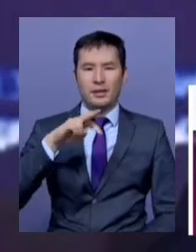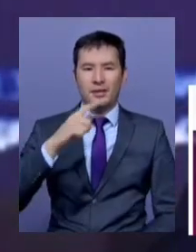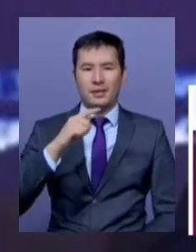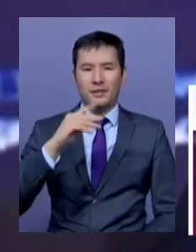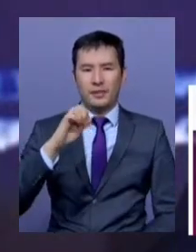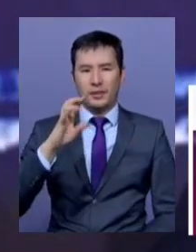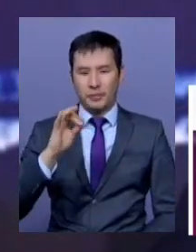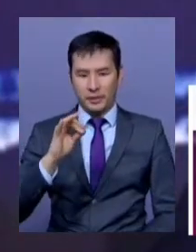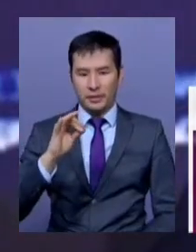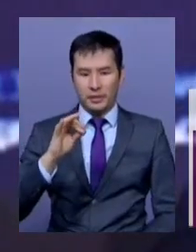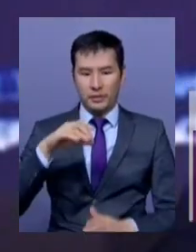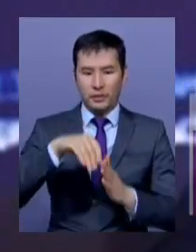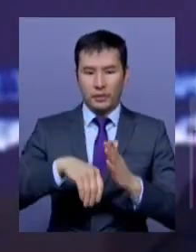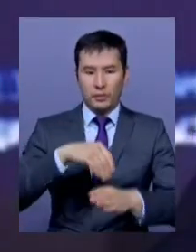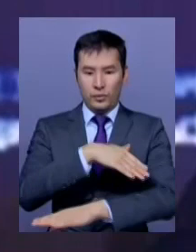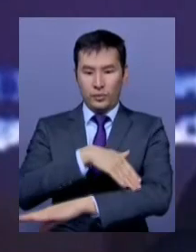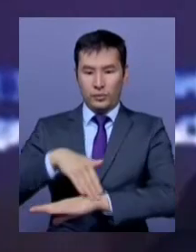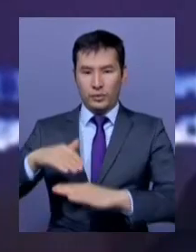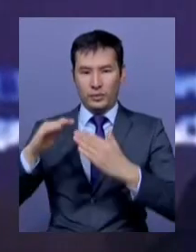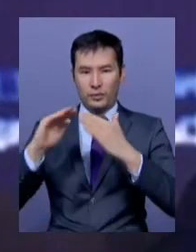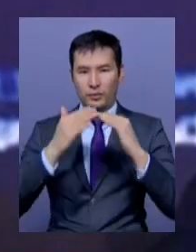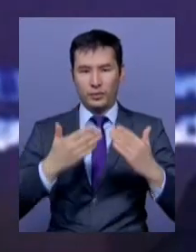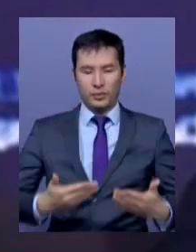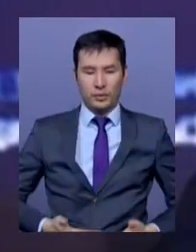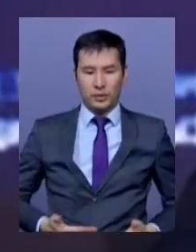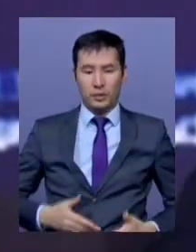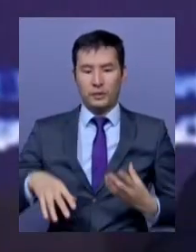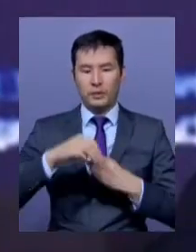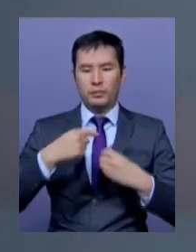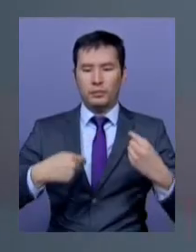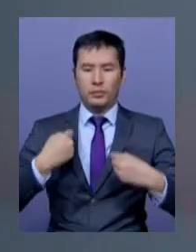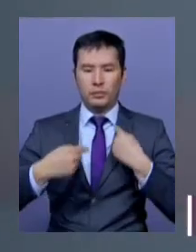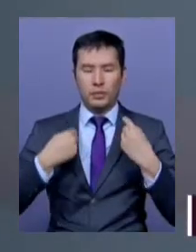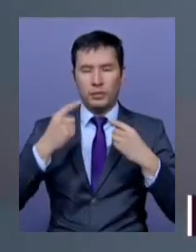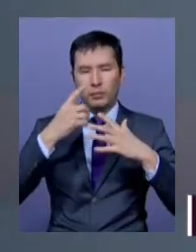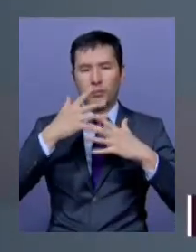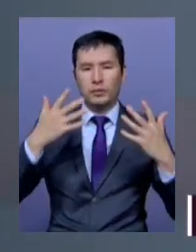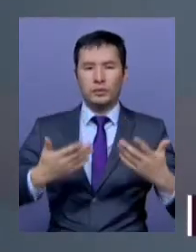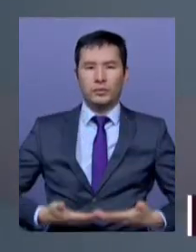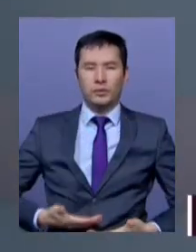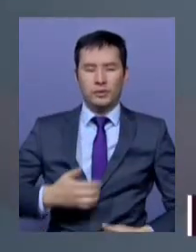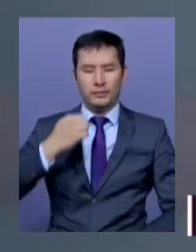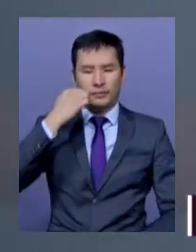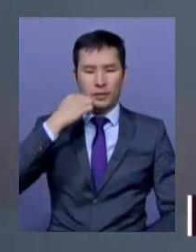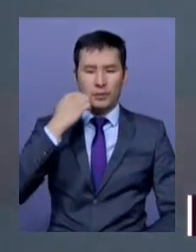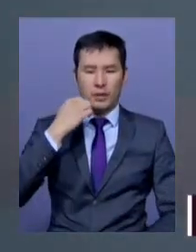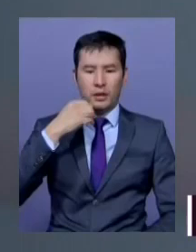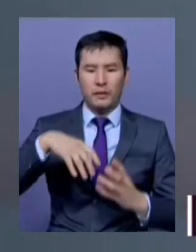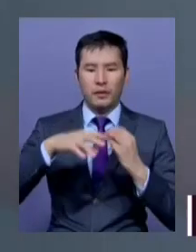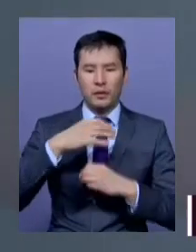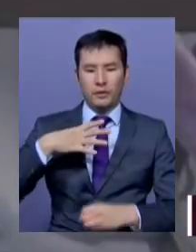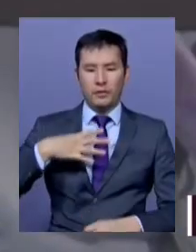мен қарапайым адамдар ғана емес, денсаулығы мығым спортшылар да жұқтыруда. Бұдан бөлек ресми өкіл